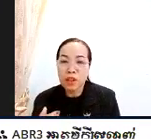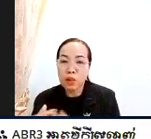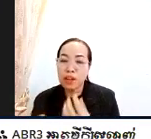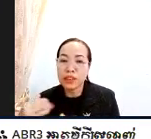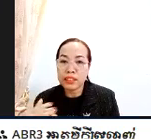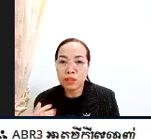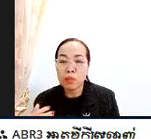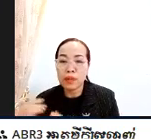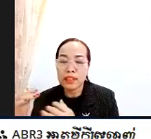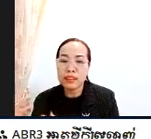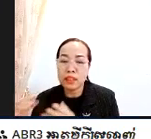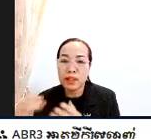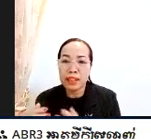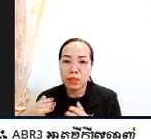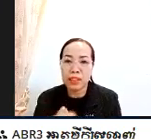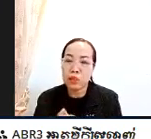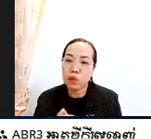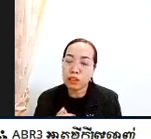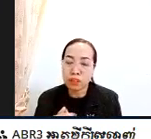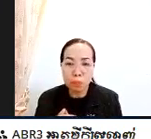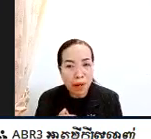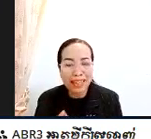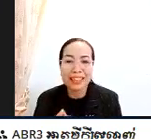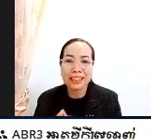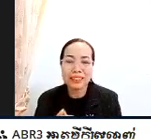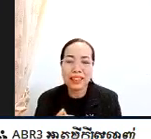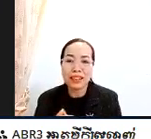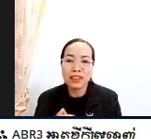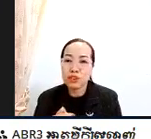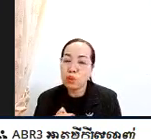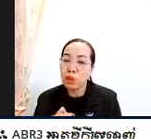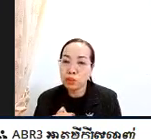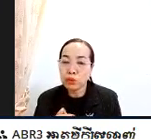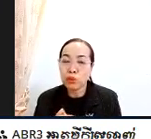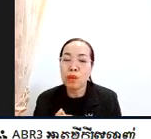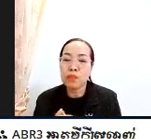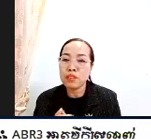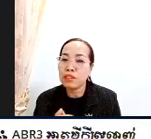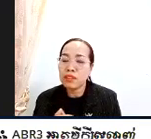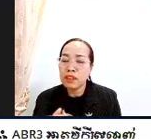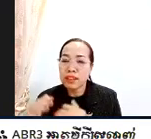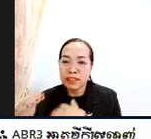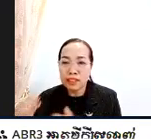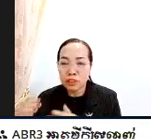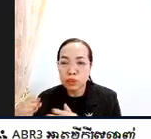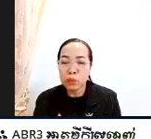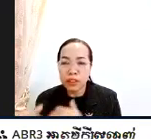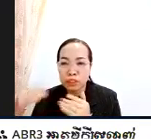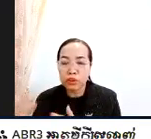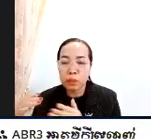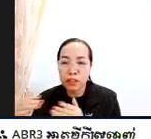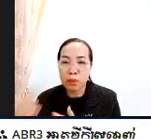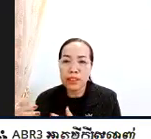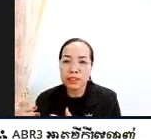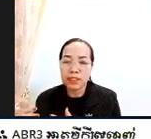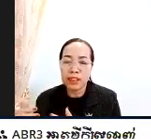chả. Quạt chè hạ sò bê đại dương tao bằng hạt bằng riêng quạt cư lộng bạc khăn nà chả. Xong ở su trom rương đại dương từ chùa bà tệ